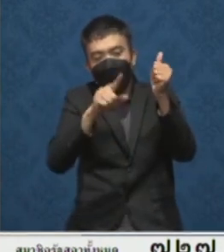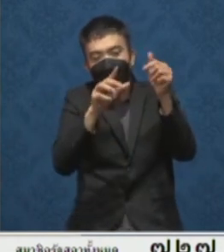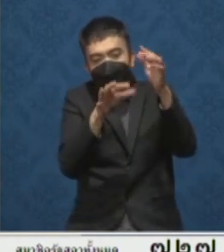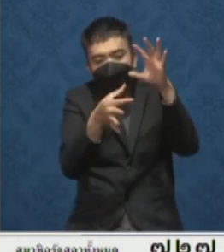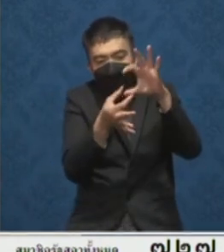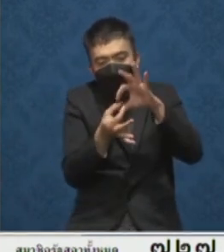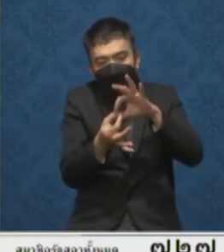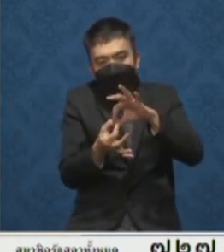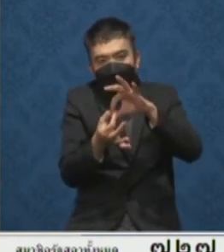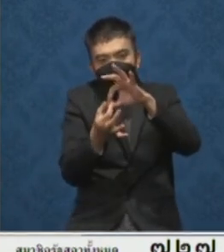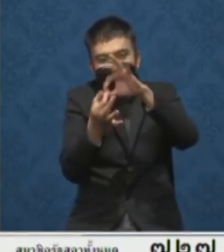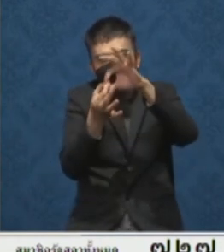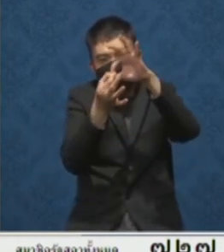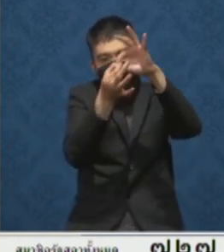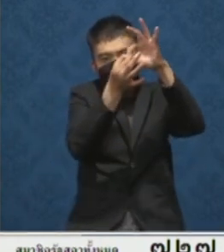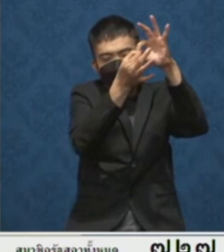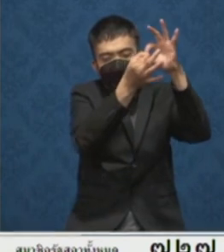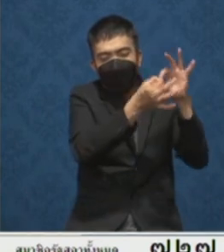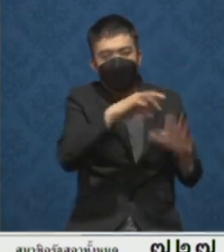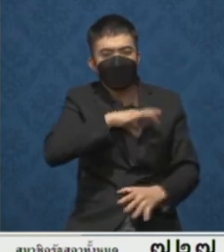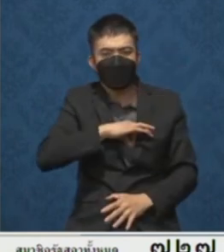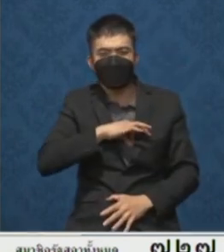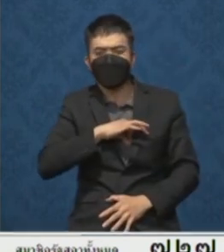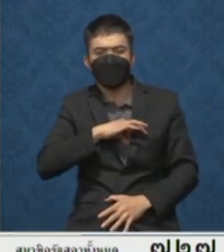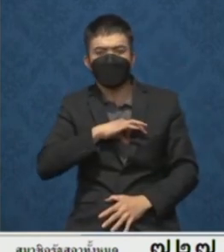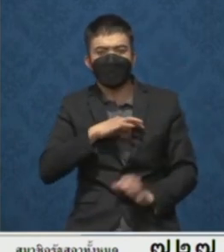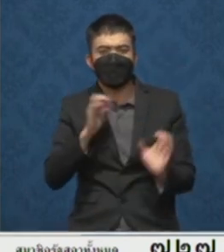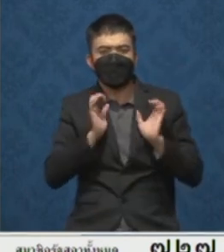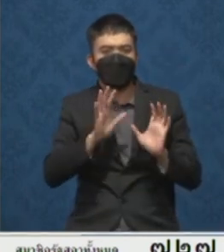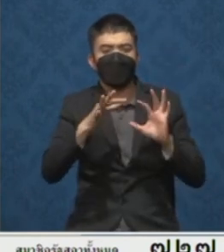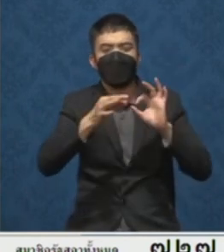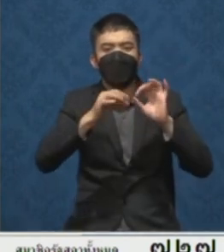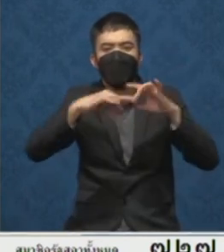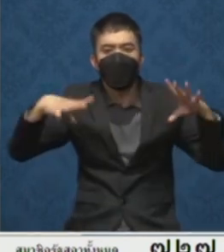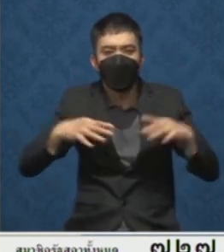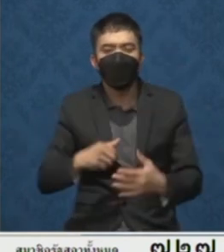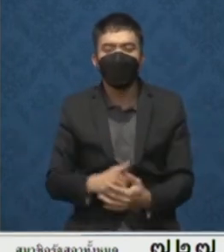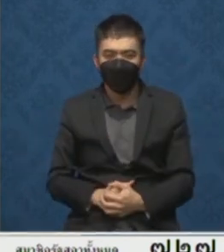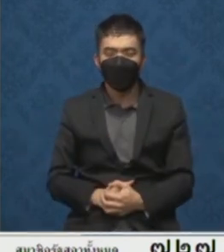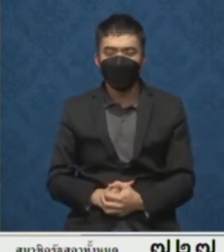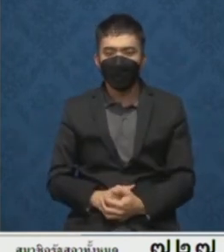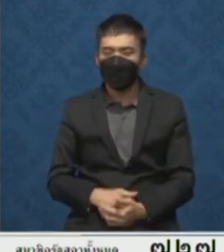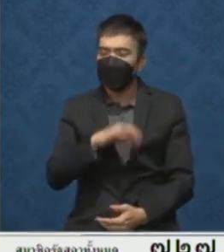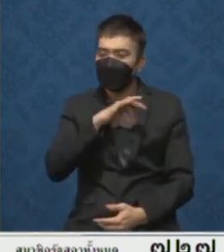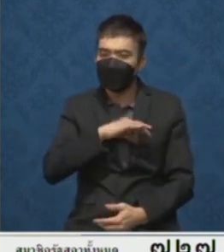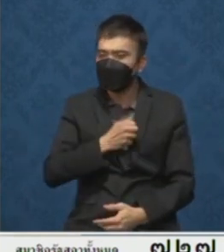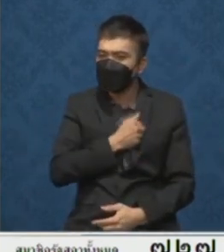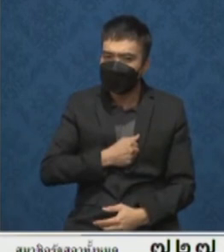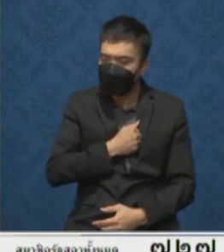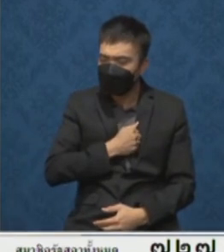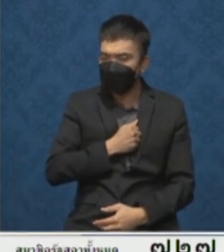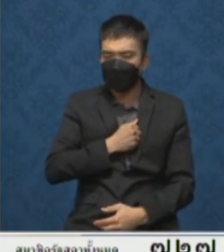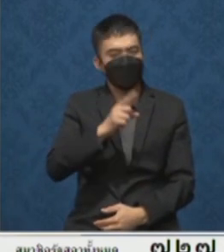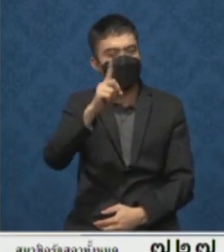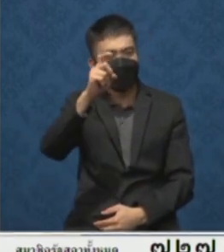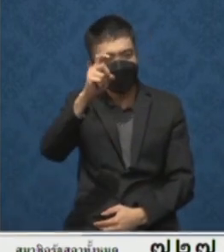พันธ์เป็นวงกลมที่น่ารังเกียจที่สุดไหมคะท่านประธานในระบอบประชาธิปไตย และที่น่าอัปยศมากกว่านั้นค่ะท่านประธานค่ะค